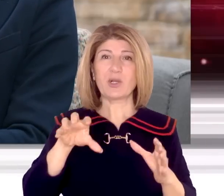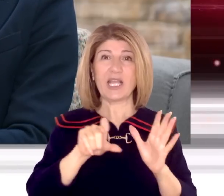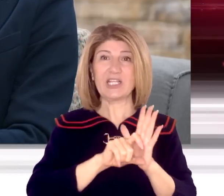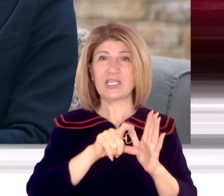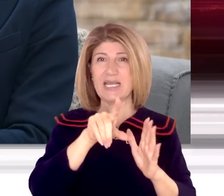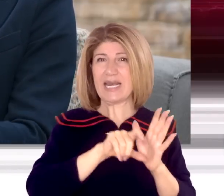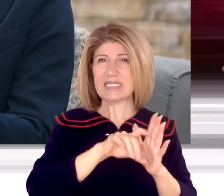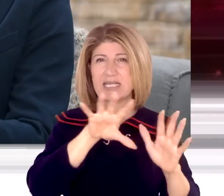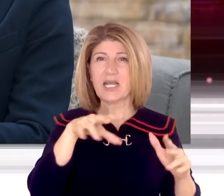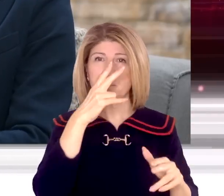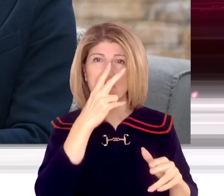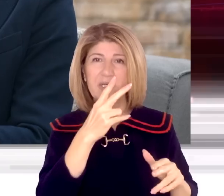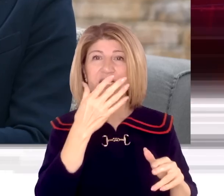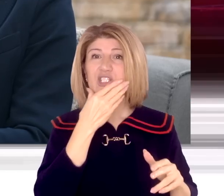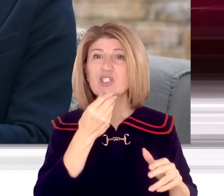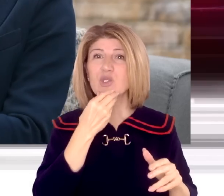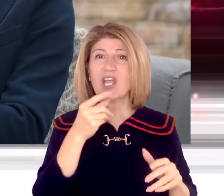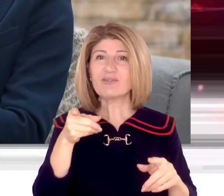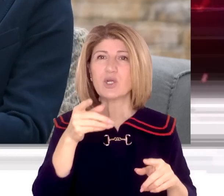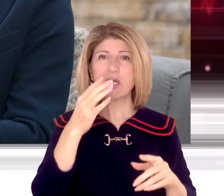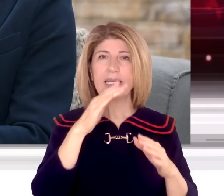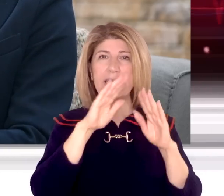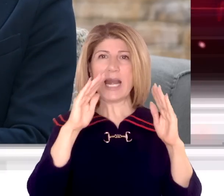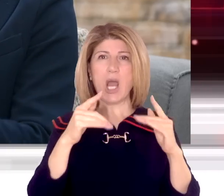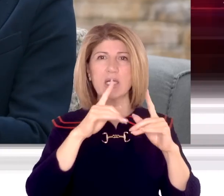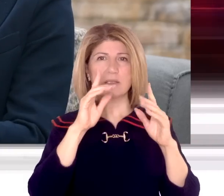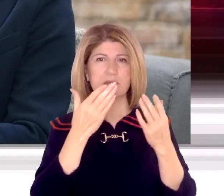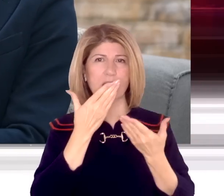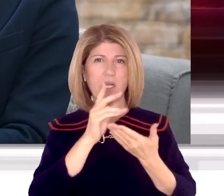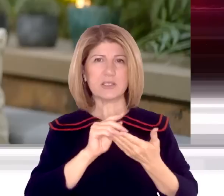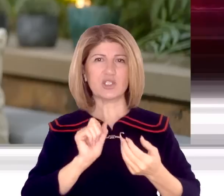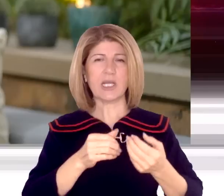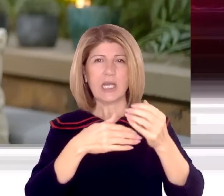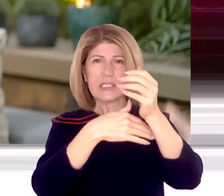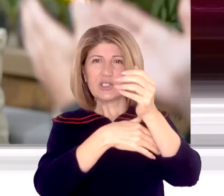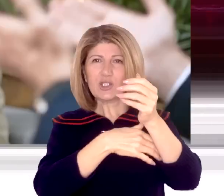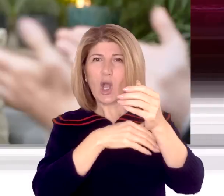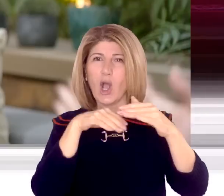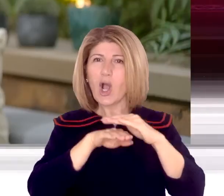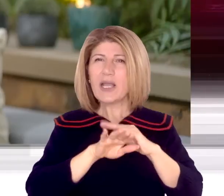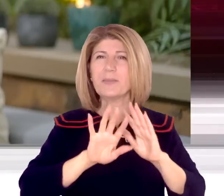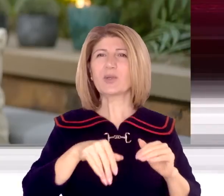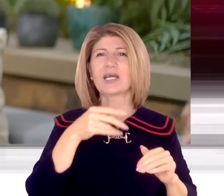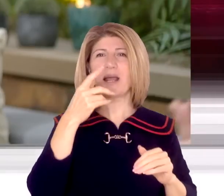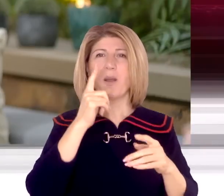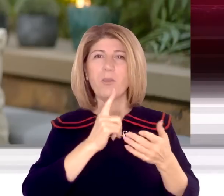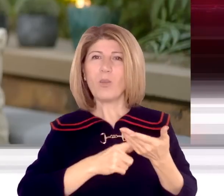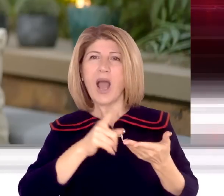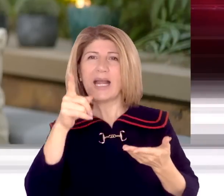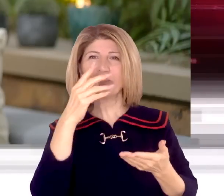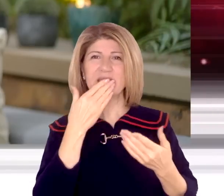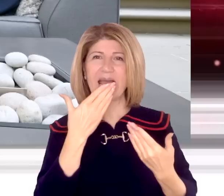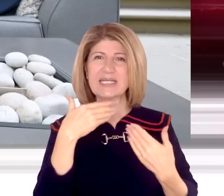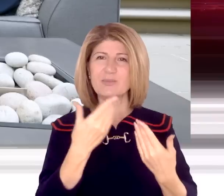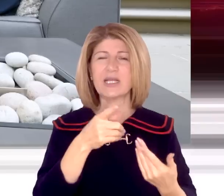ببینین که نوجوانا سر کلاس دارن استفاده میکنن، زیر آستینشون قایم میکنن و مثلا معلم داره درس میده و اینا استفاده